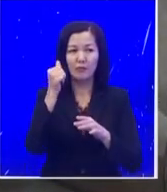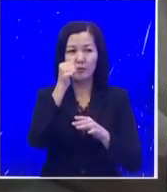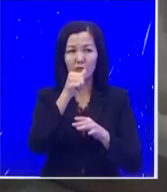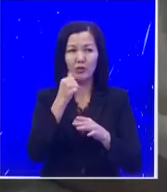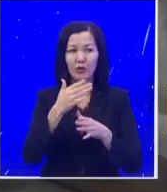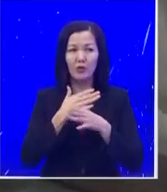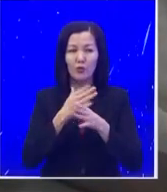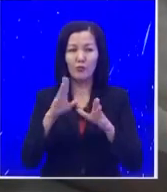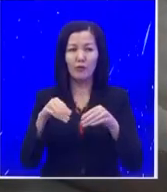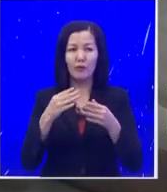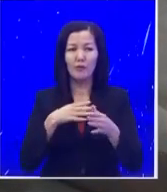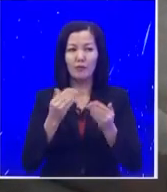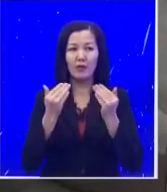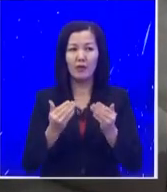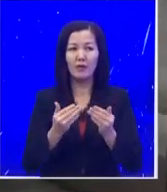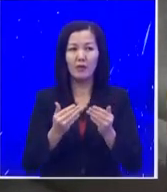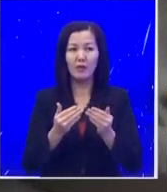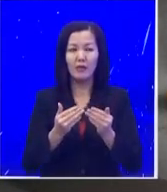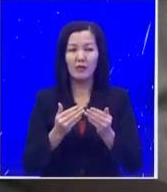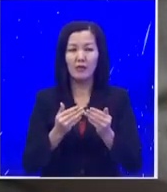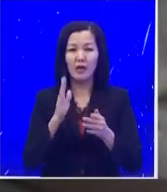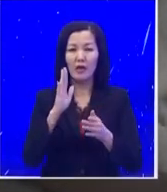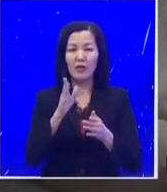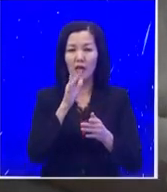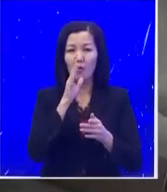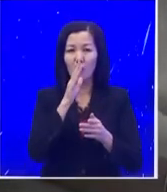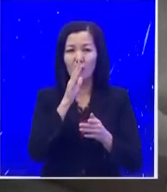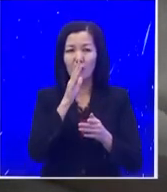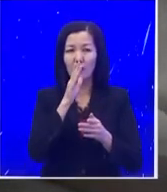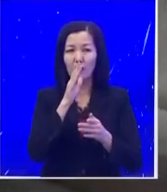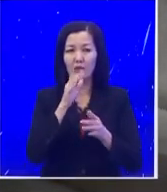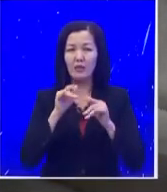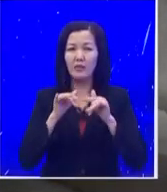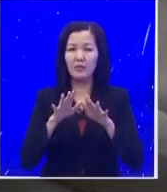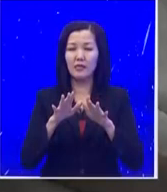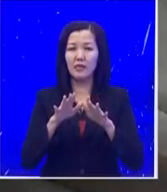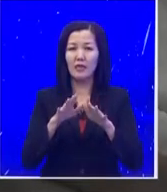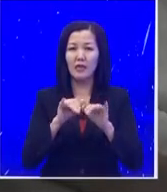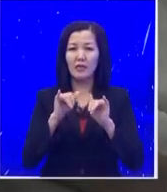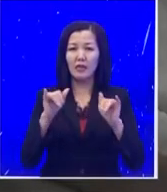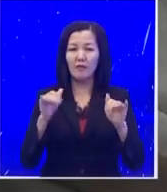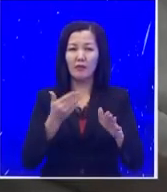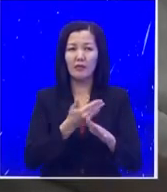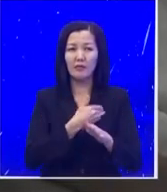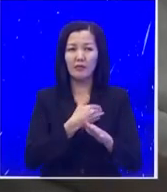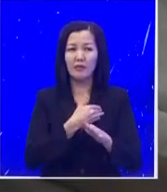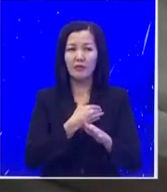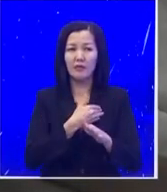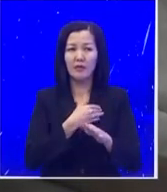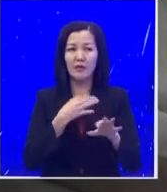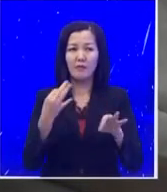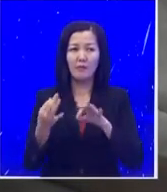беріп келдім. Енді алда уақытыда сол істі тастамай, өзіміздің қарттары үйі бар балалар